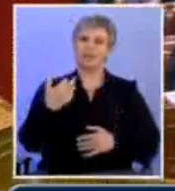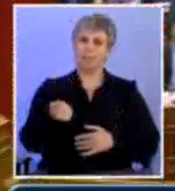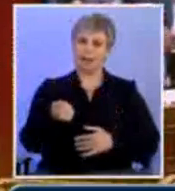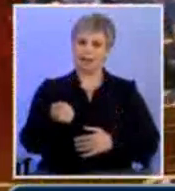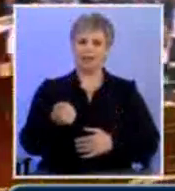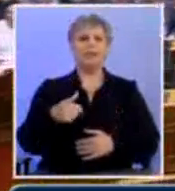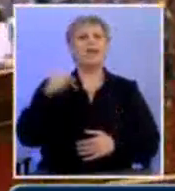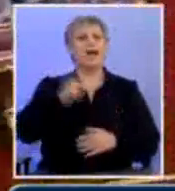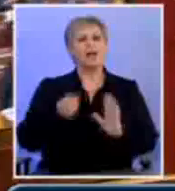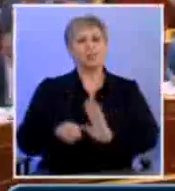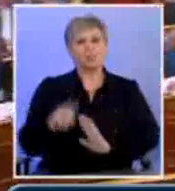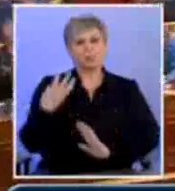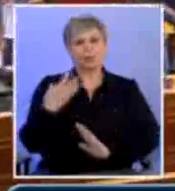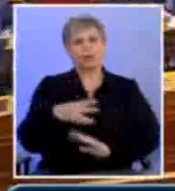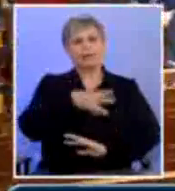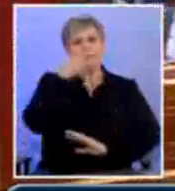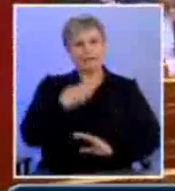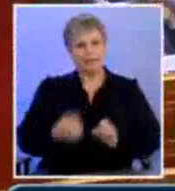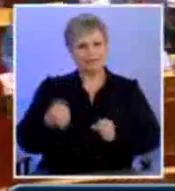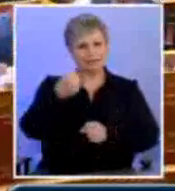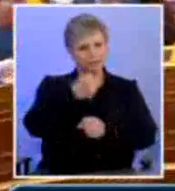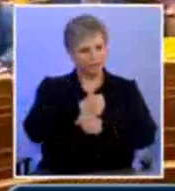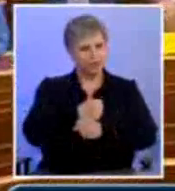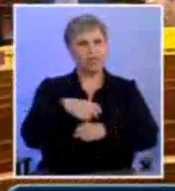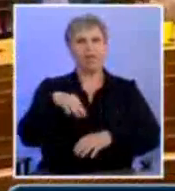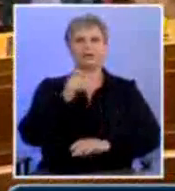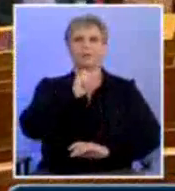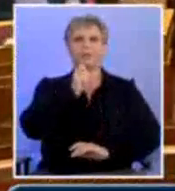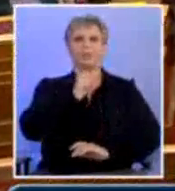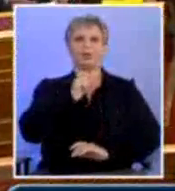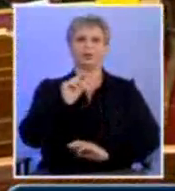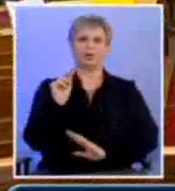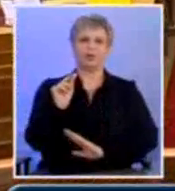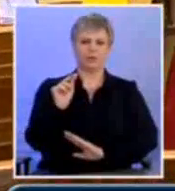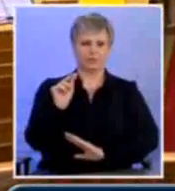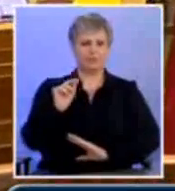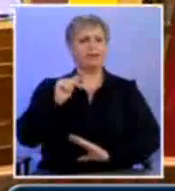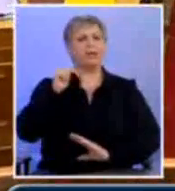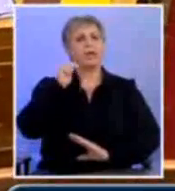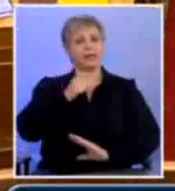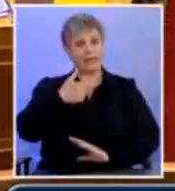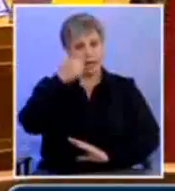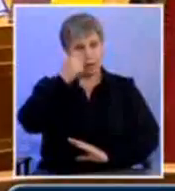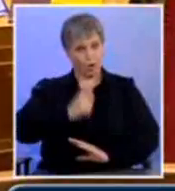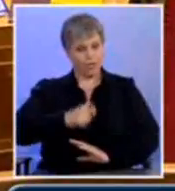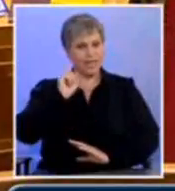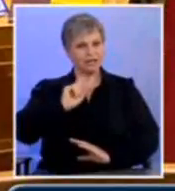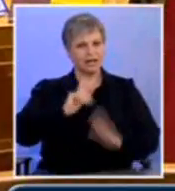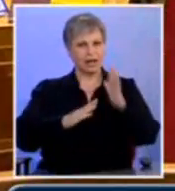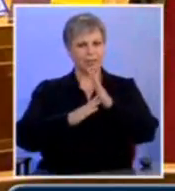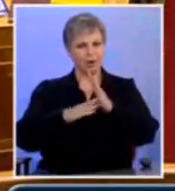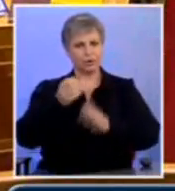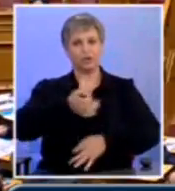την κοινοβουλευτική περίοδο. Κύριε Κυρίτσι, θα επαναλαμβάνετε μετά από εμένα.